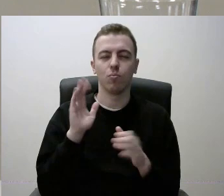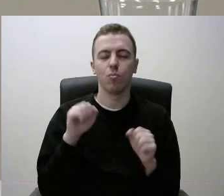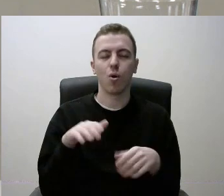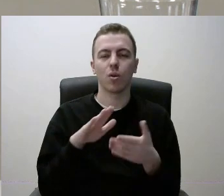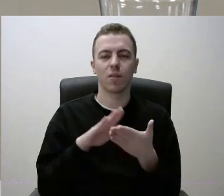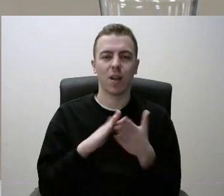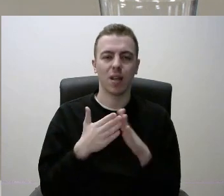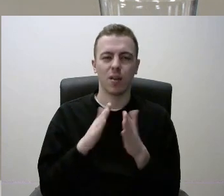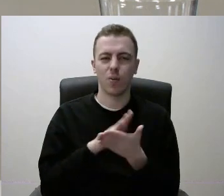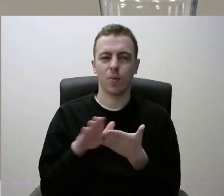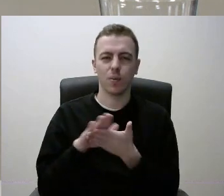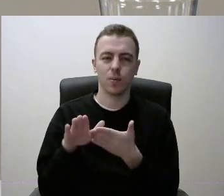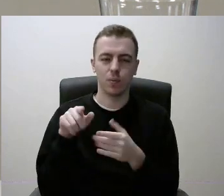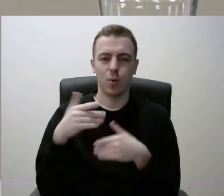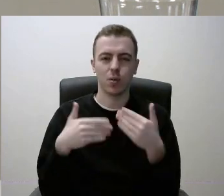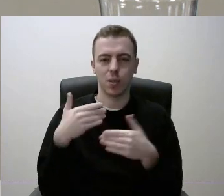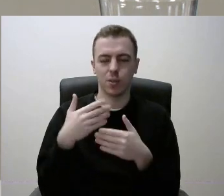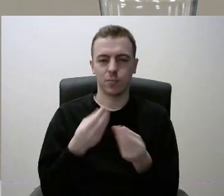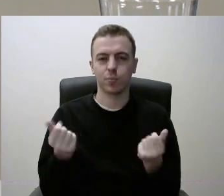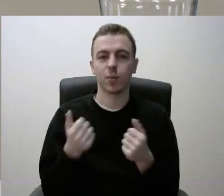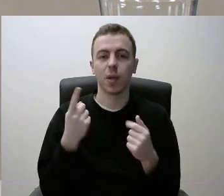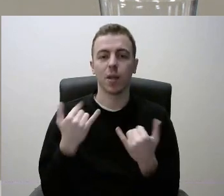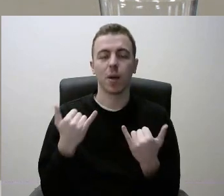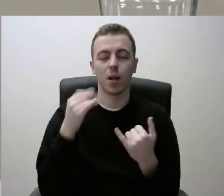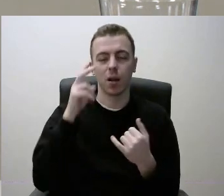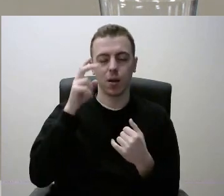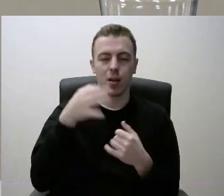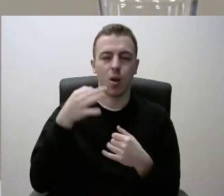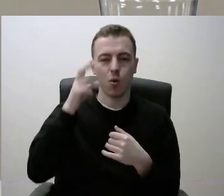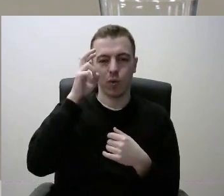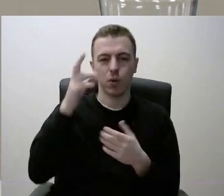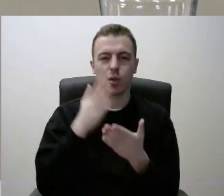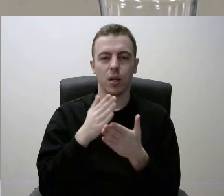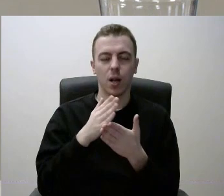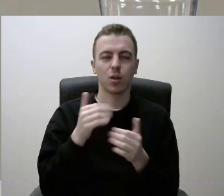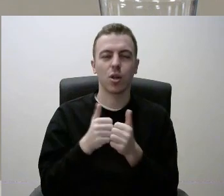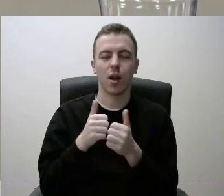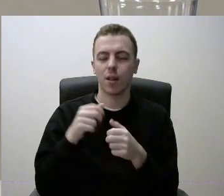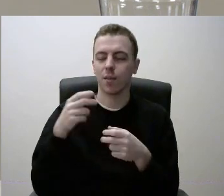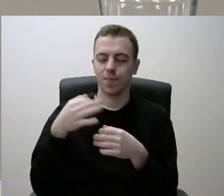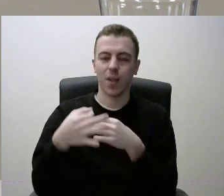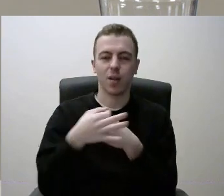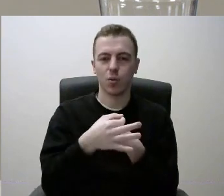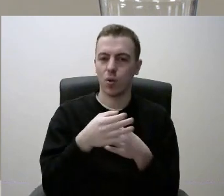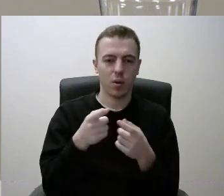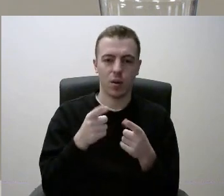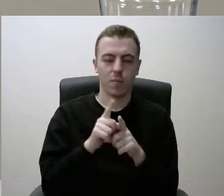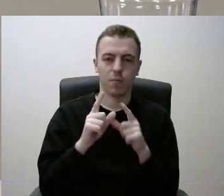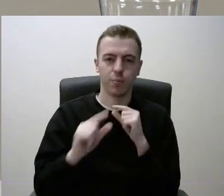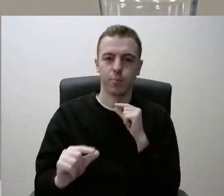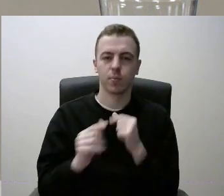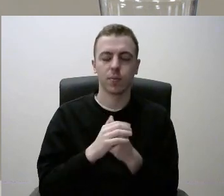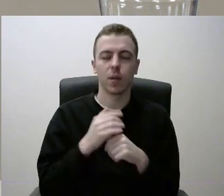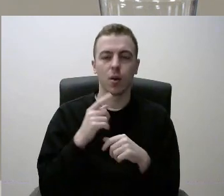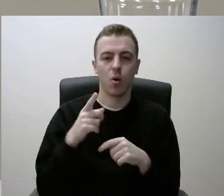visą planavimo procesą. Šiandien dienai rajono valdžia yra pakankamai toli nuo greta esančių Klaipėdos teritorijų, o žmonės skatina